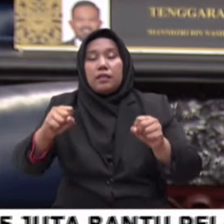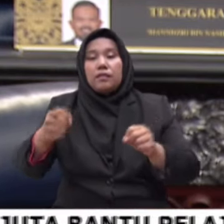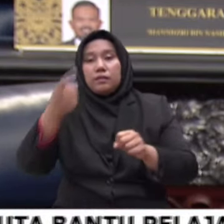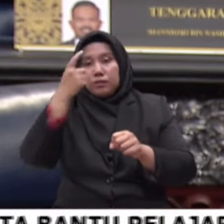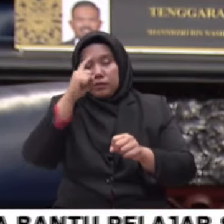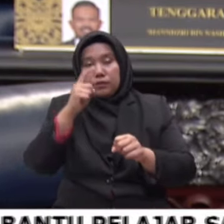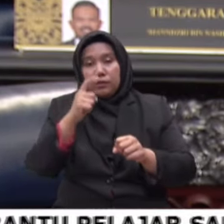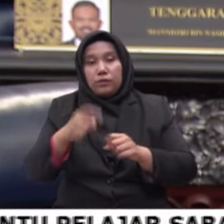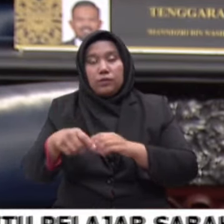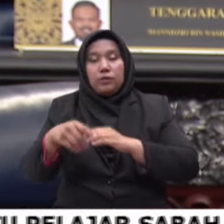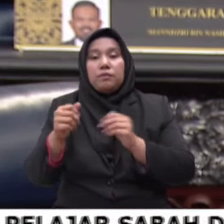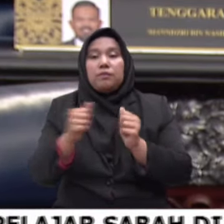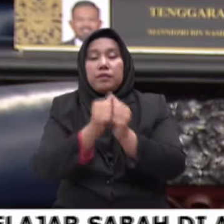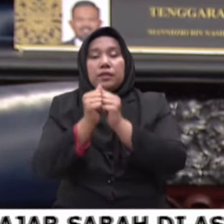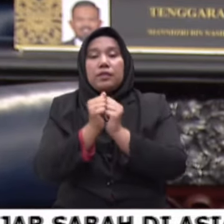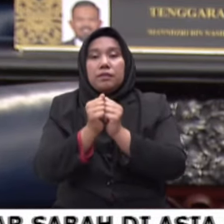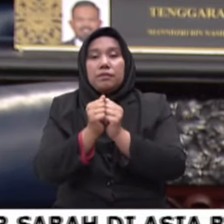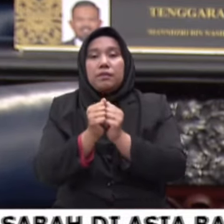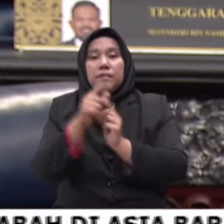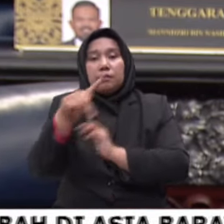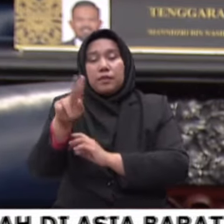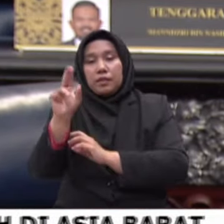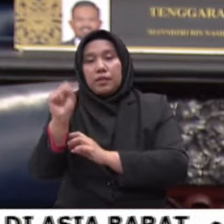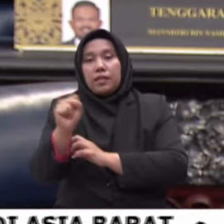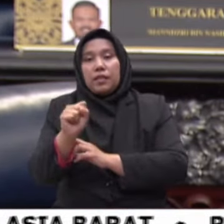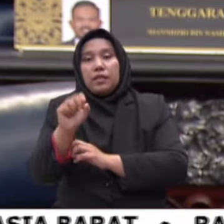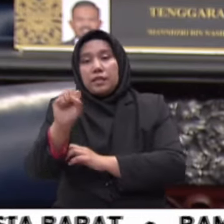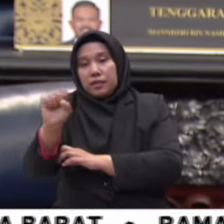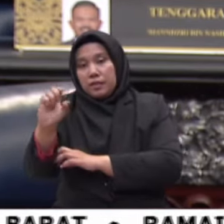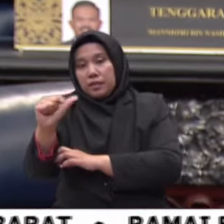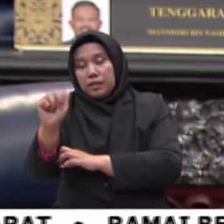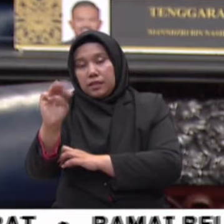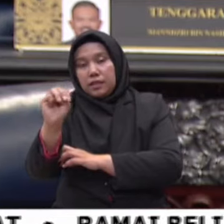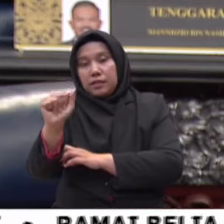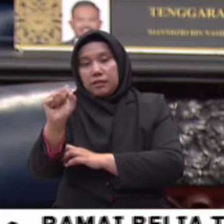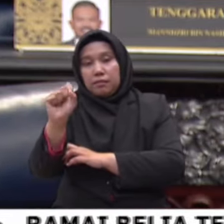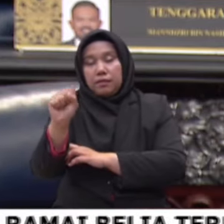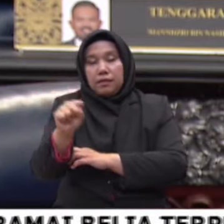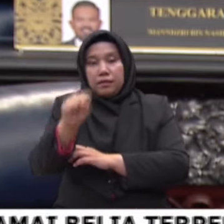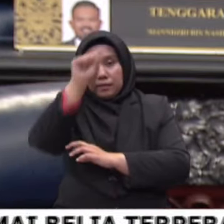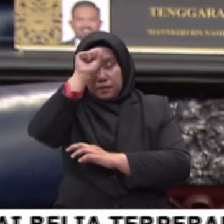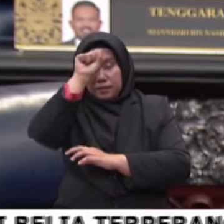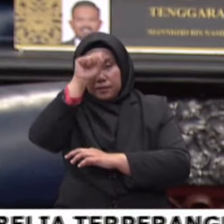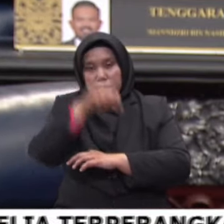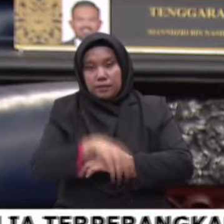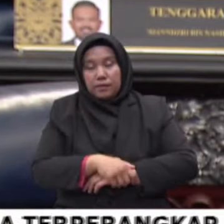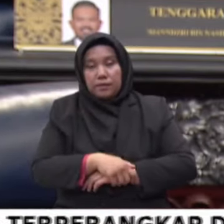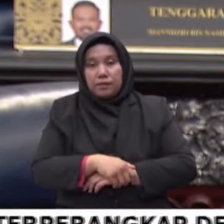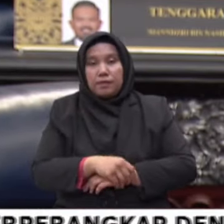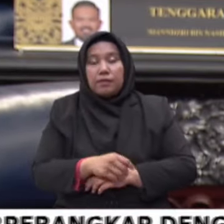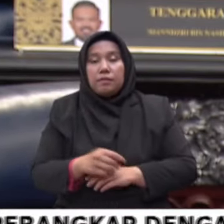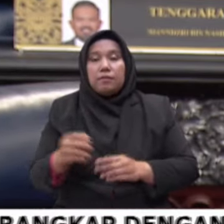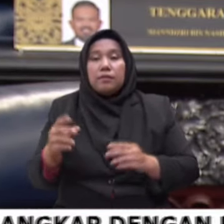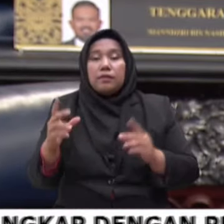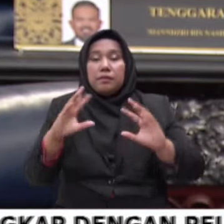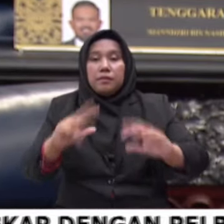penggiat-penggiat PKS di daerah Segamat yang memerlukan pembiayaan, sokongan atau peruntukan pemulihan perniagaan kepada penggiat PKS